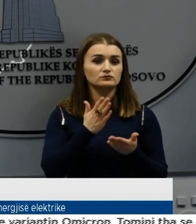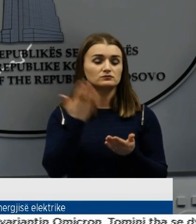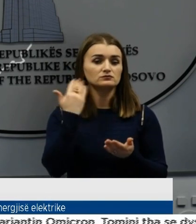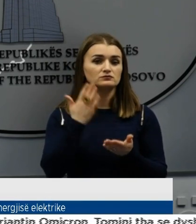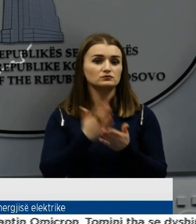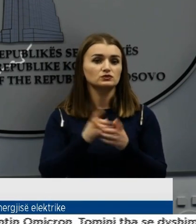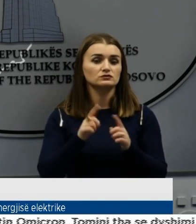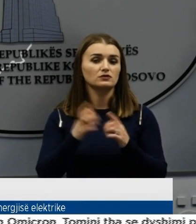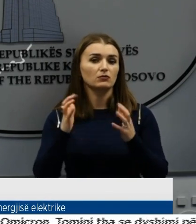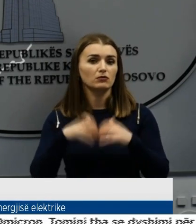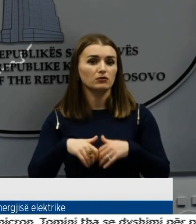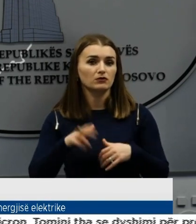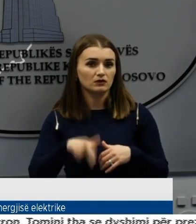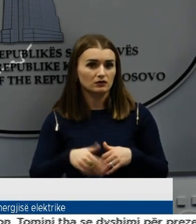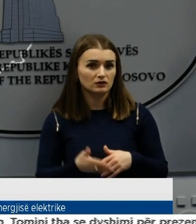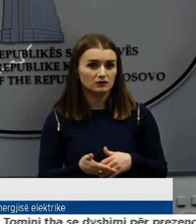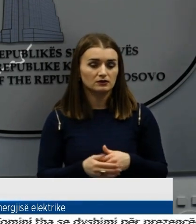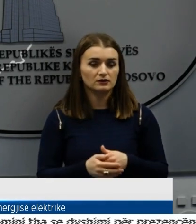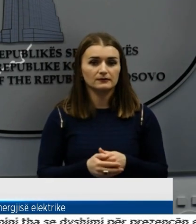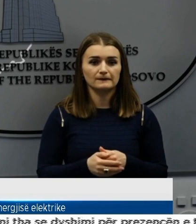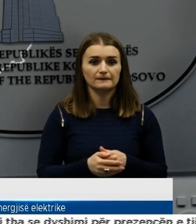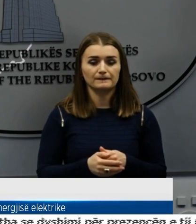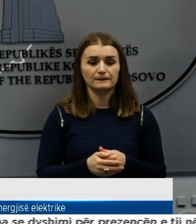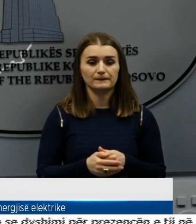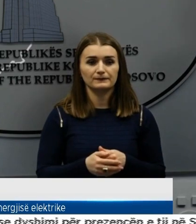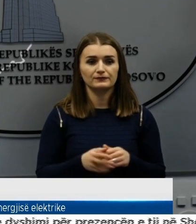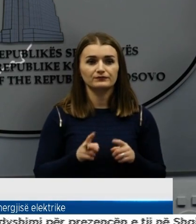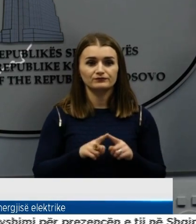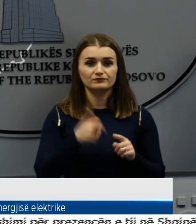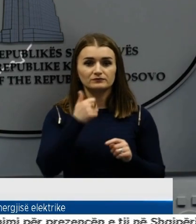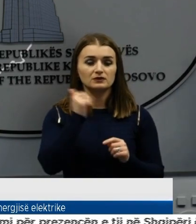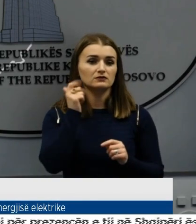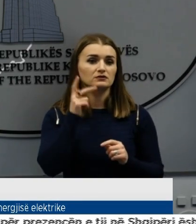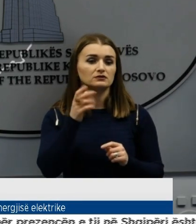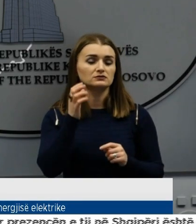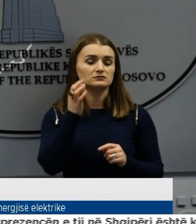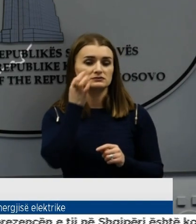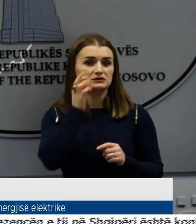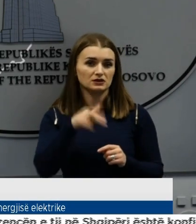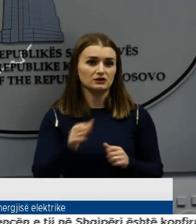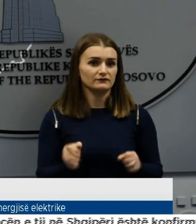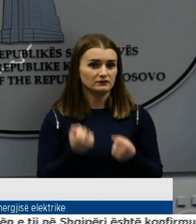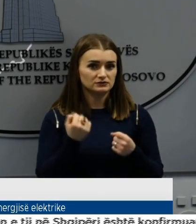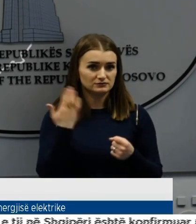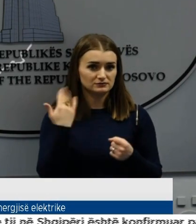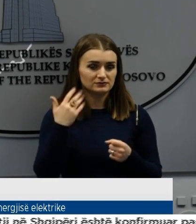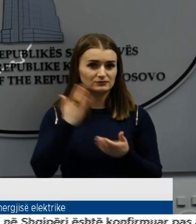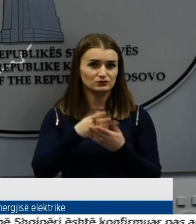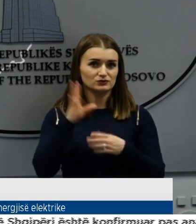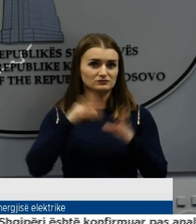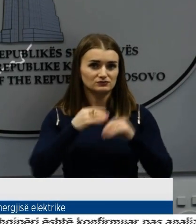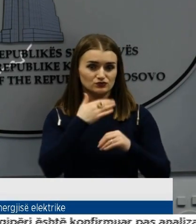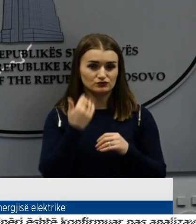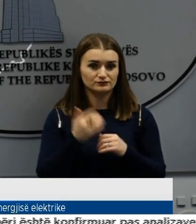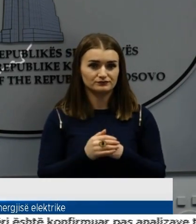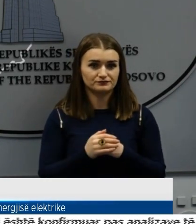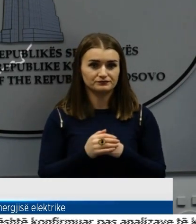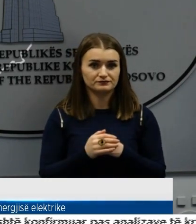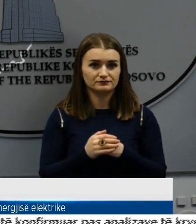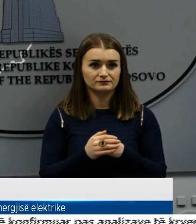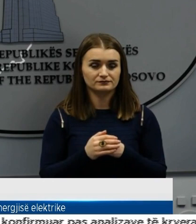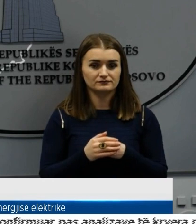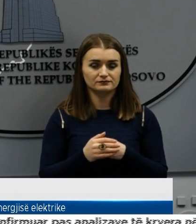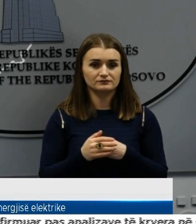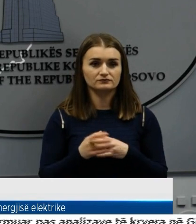tetrijat. Gjë që ka shkaktuar disa ditë të vështira. Pastaj kemi pas edhe rënje të blokut brenda një dite,